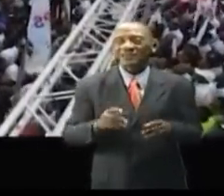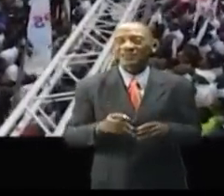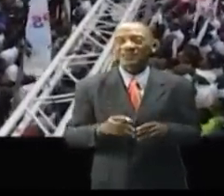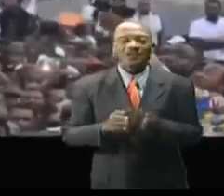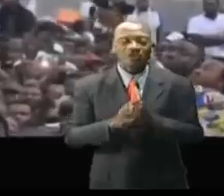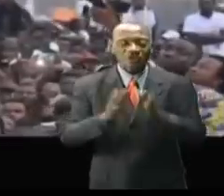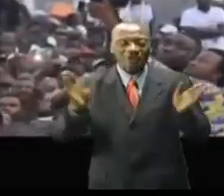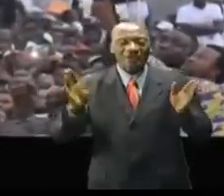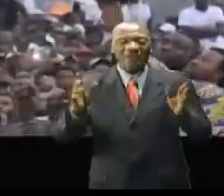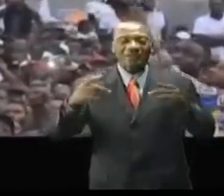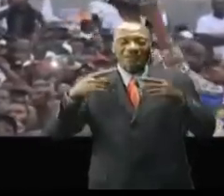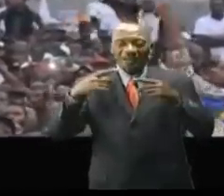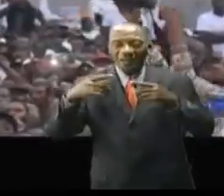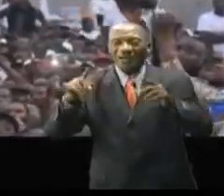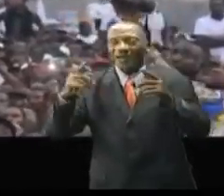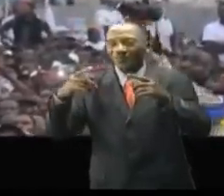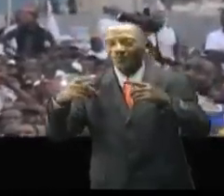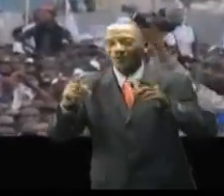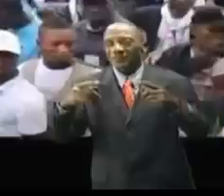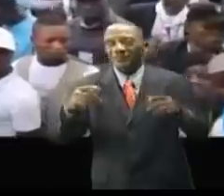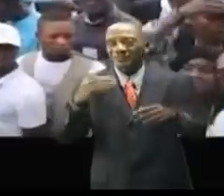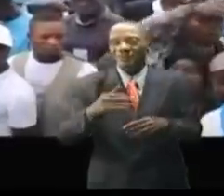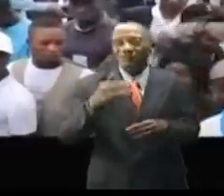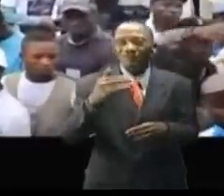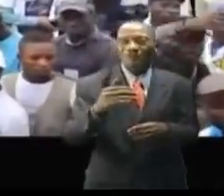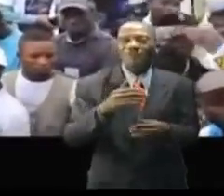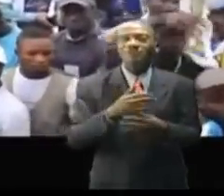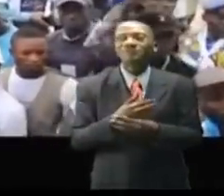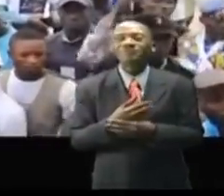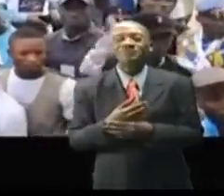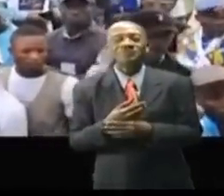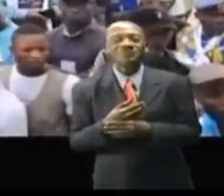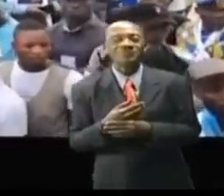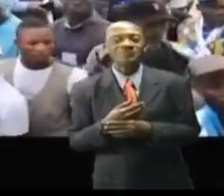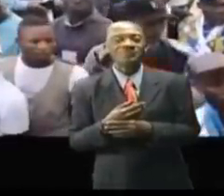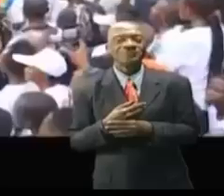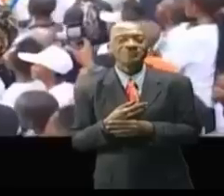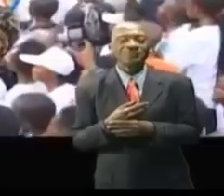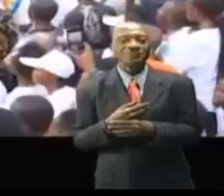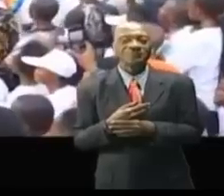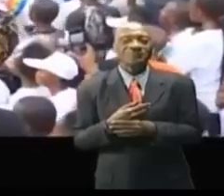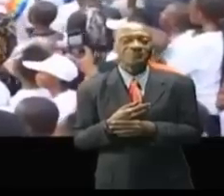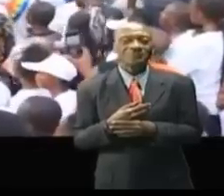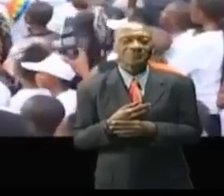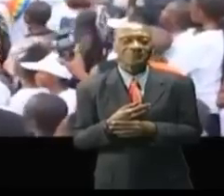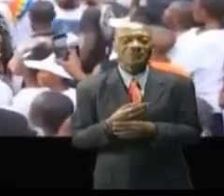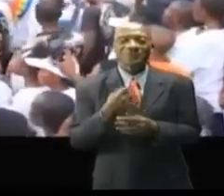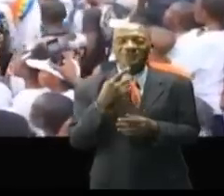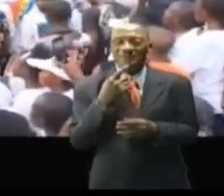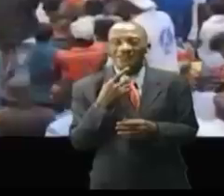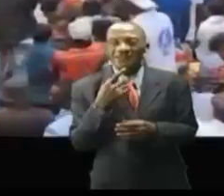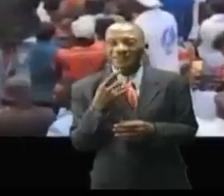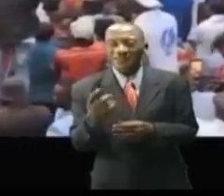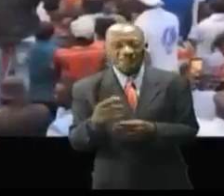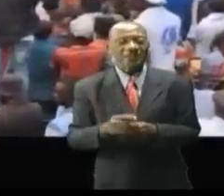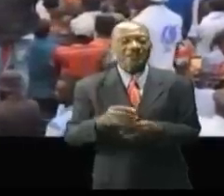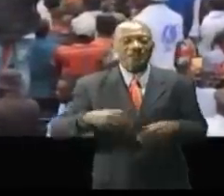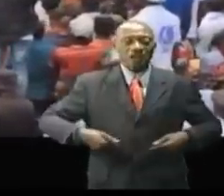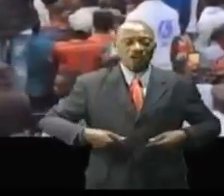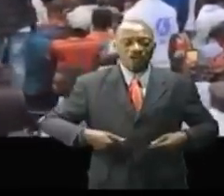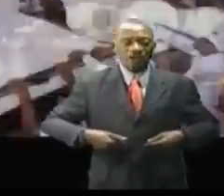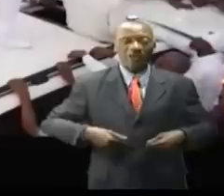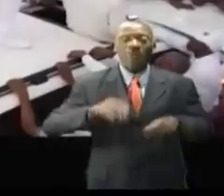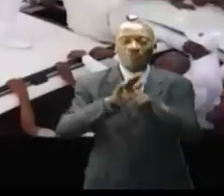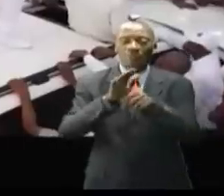peuple depuis les capots de sa jeep. C'est par une minute de silence en mémoire des victimes des guerres d'agression rwandaise dans l'est du